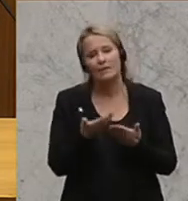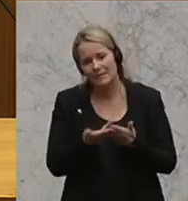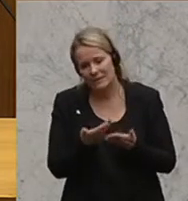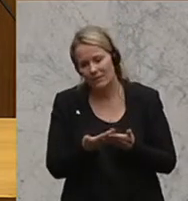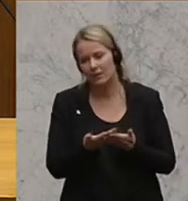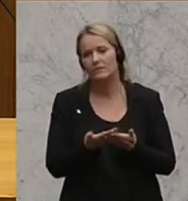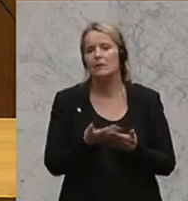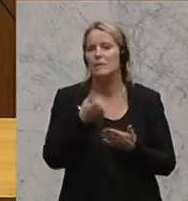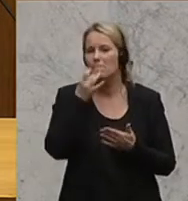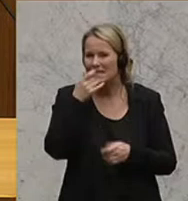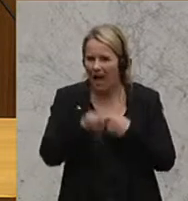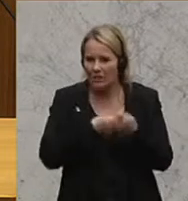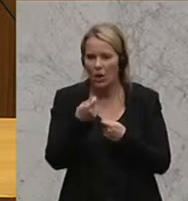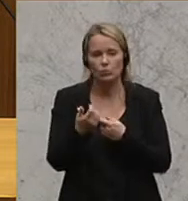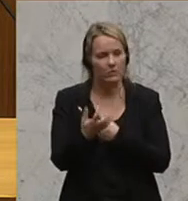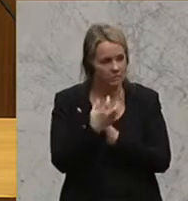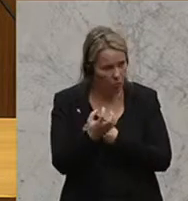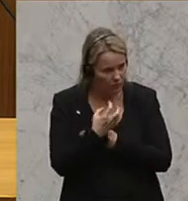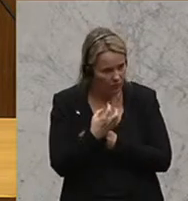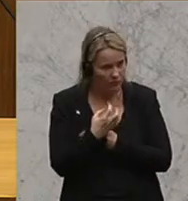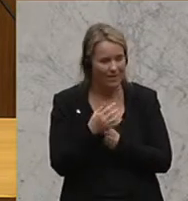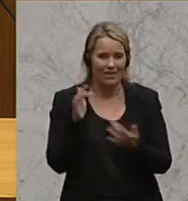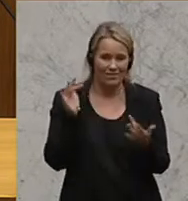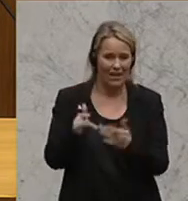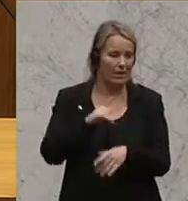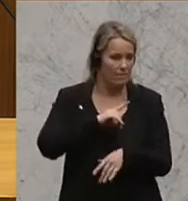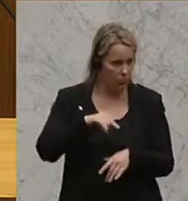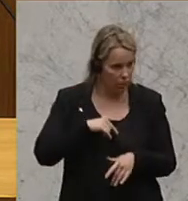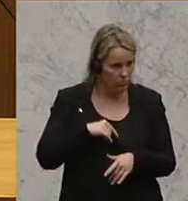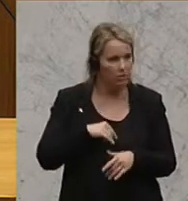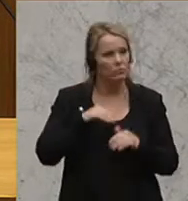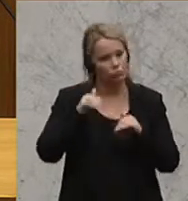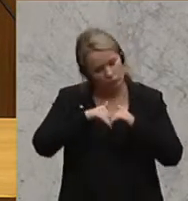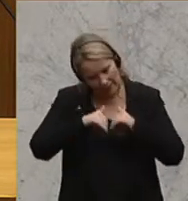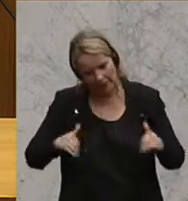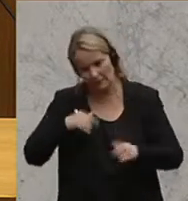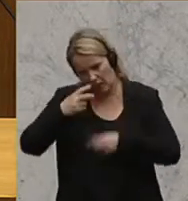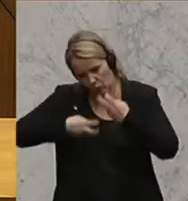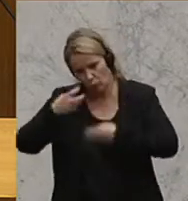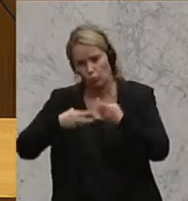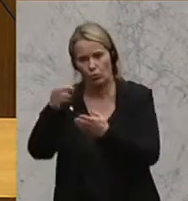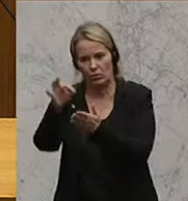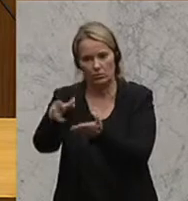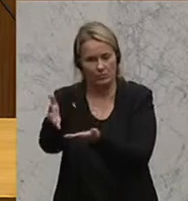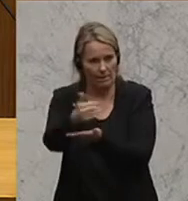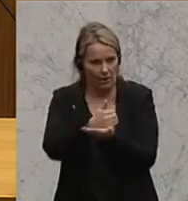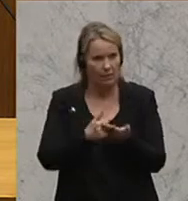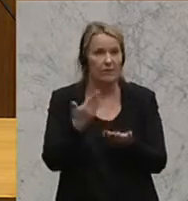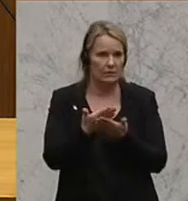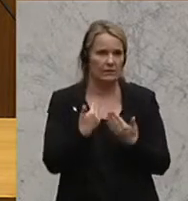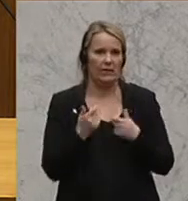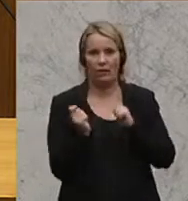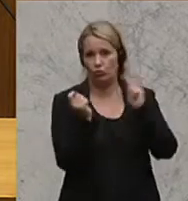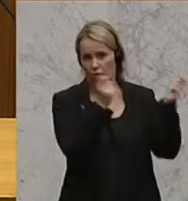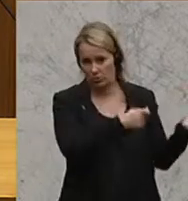Sinn, Misshandlungsvorwürfe gegen die Polizei zu evaluieren. Und deshalb bringe ich einen